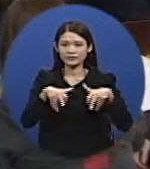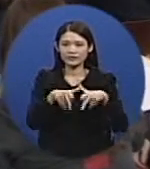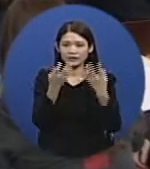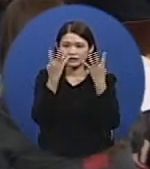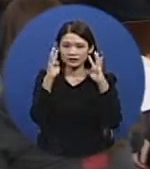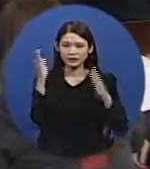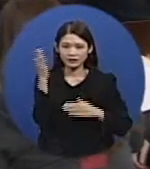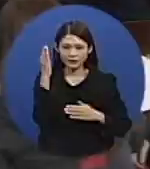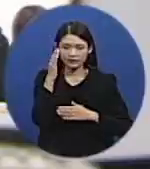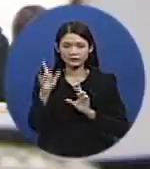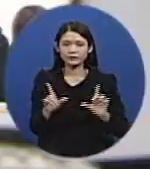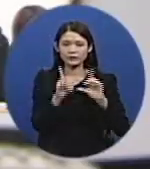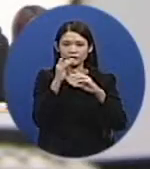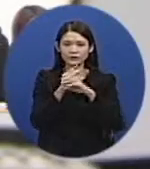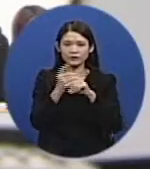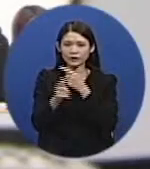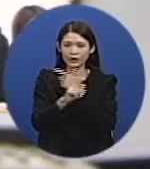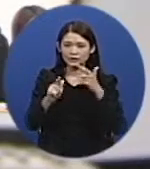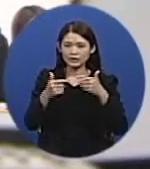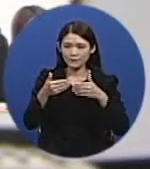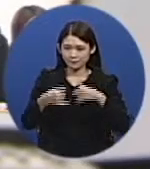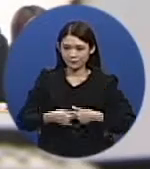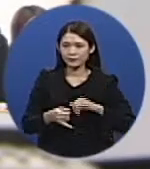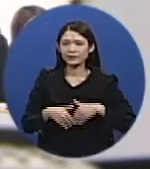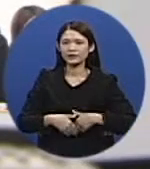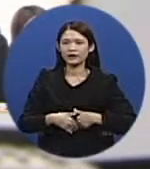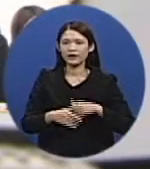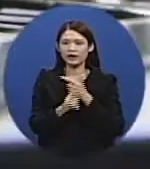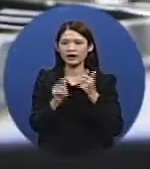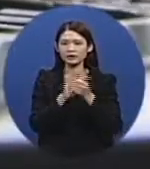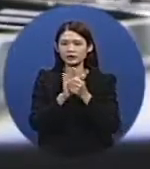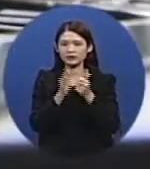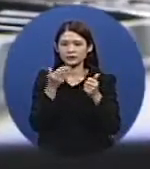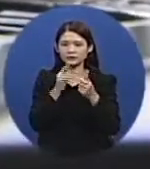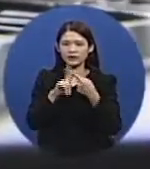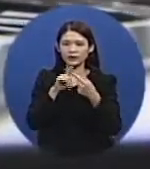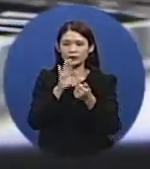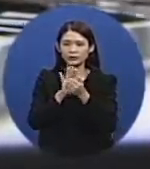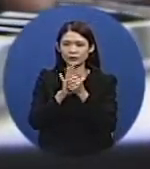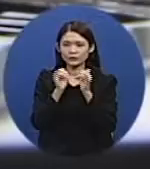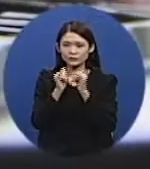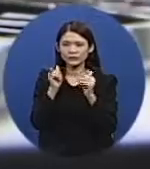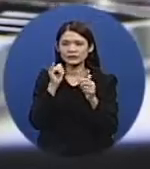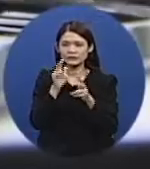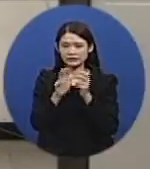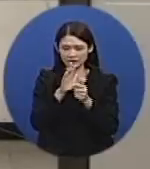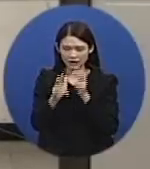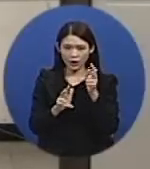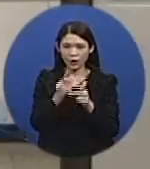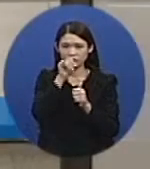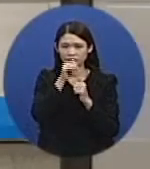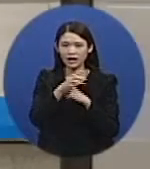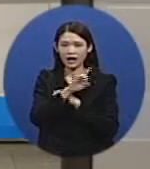장애대학생이 대학 생활을 하면서 각종 필요한 편의 지원 등을 받을 수 있는 장애대학생 도우미 지원 사업이 있습니다. 이에 따라